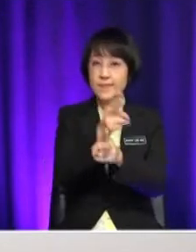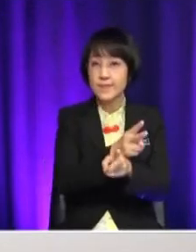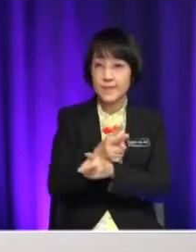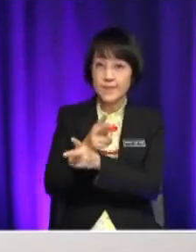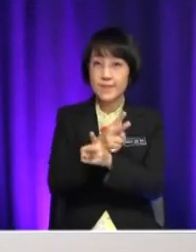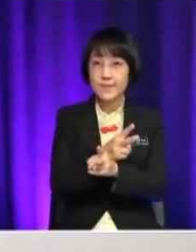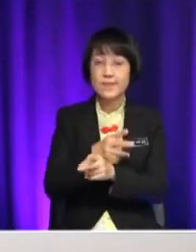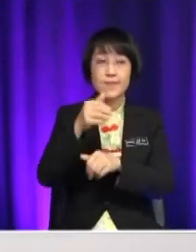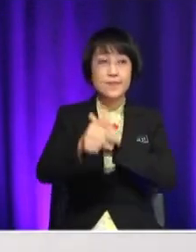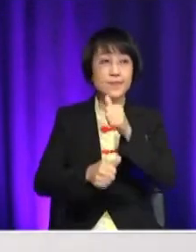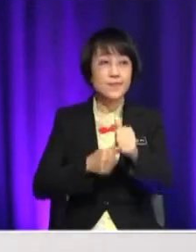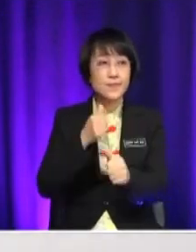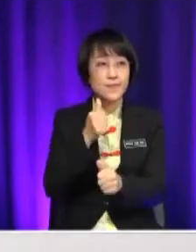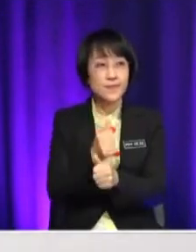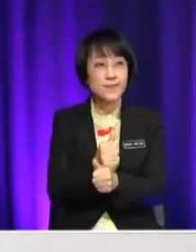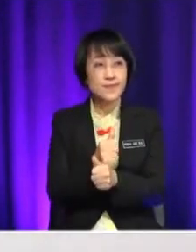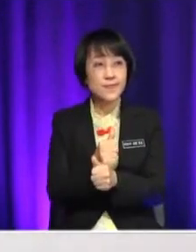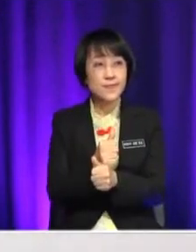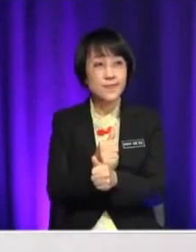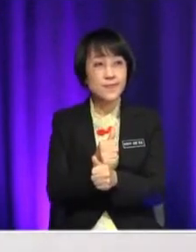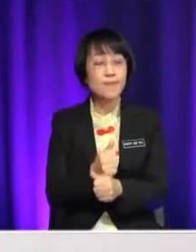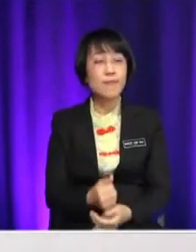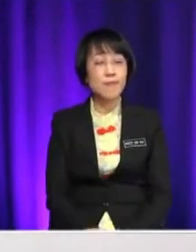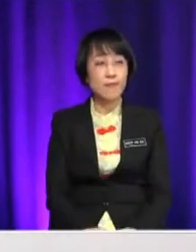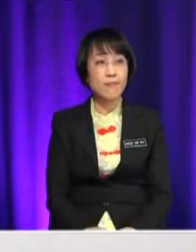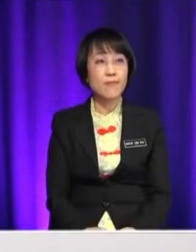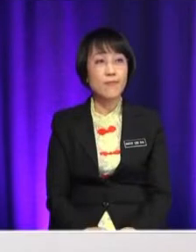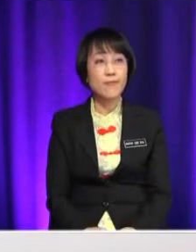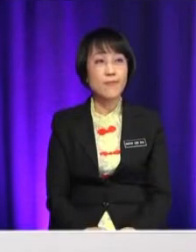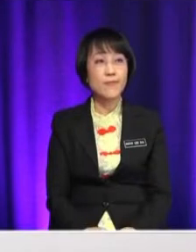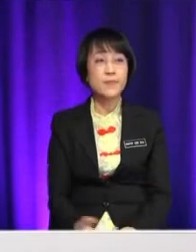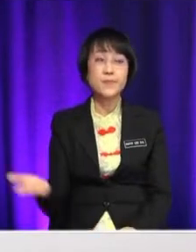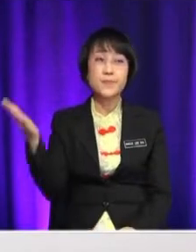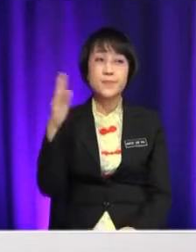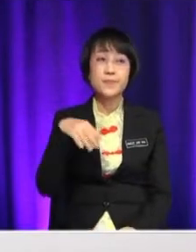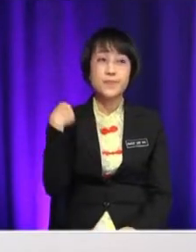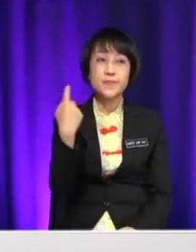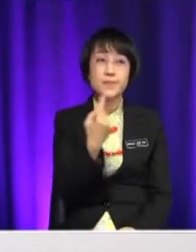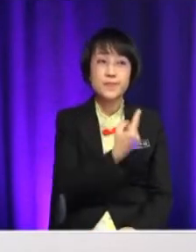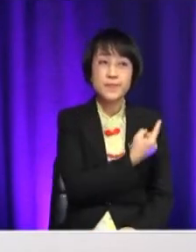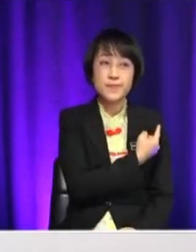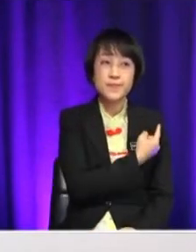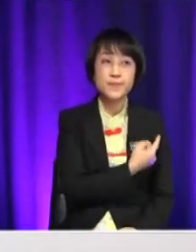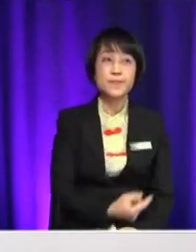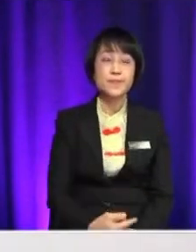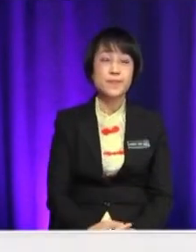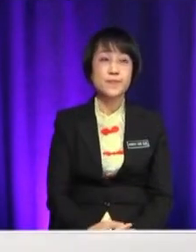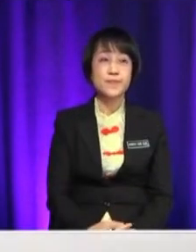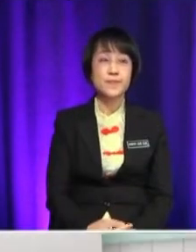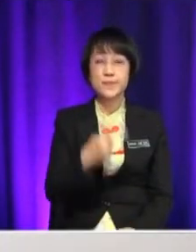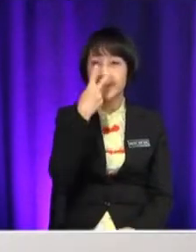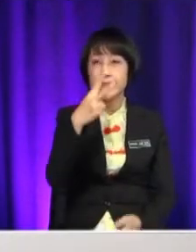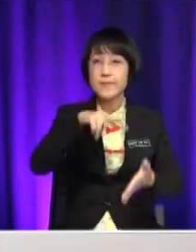Alam. Bagi memulakan sesi perbincangan pada petang ini, marilah kita telusuri maksud pelancong